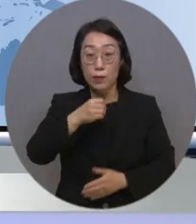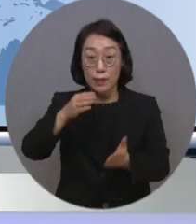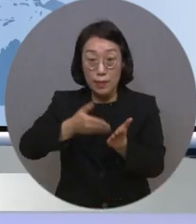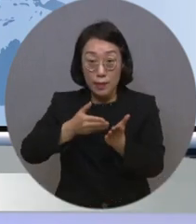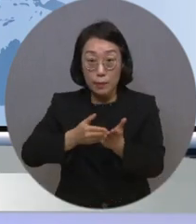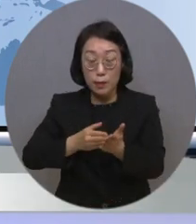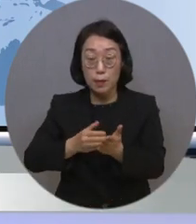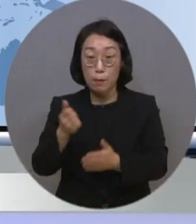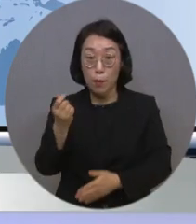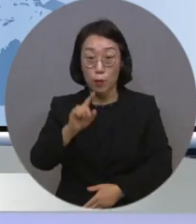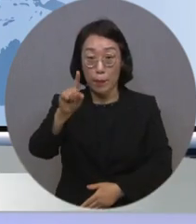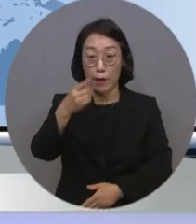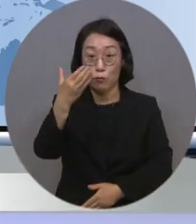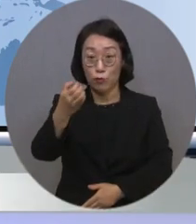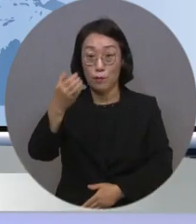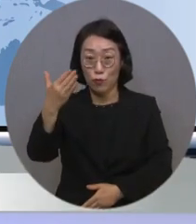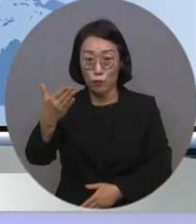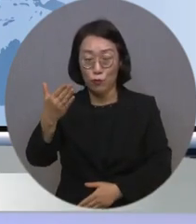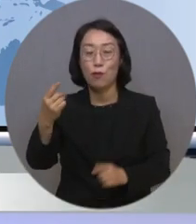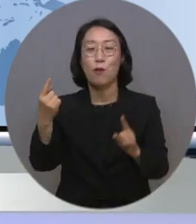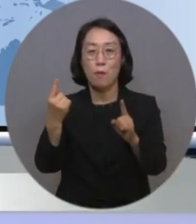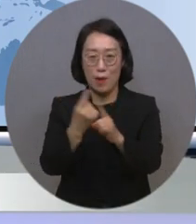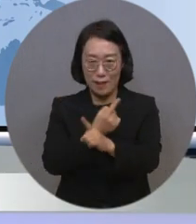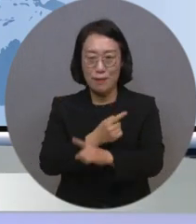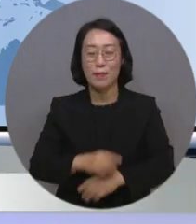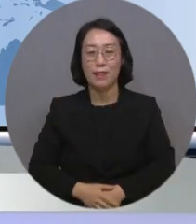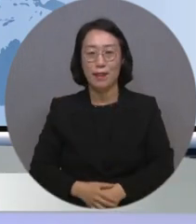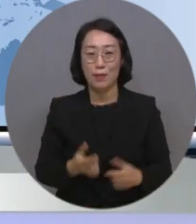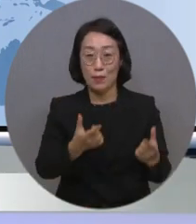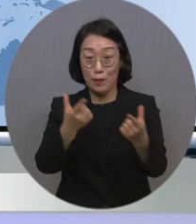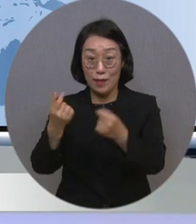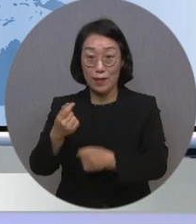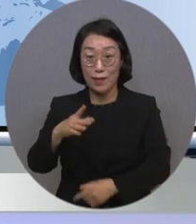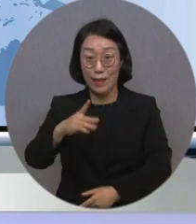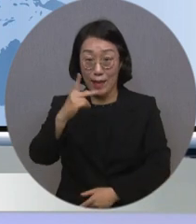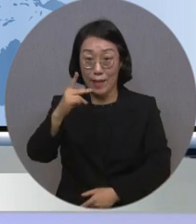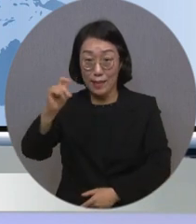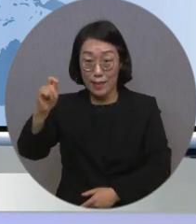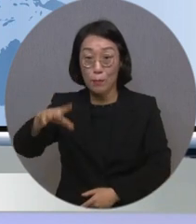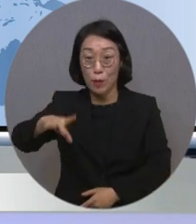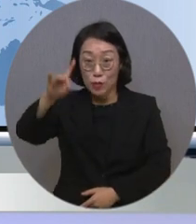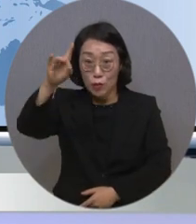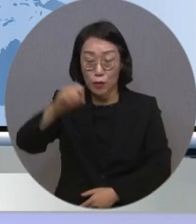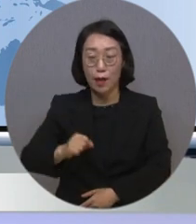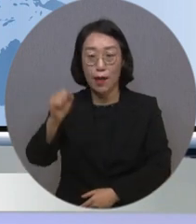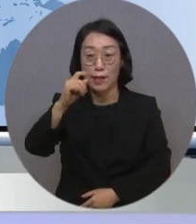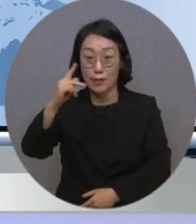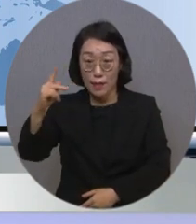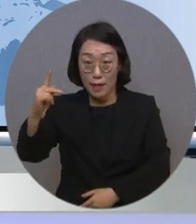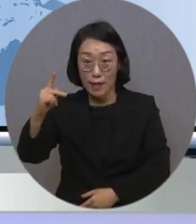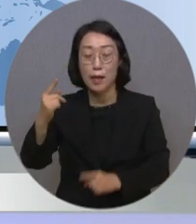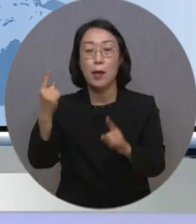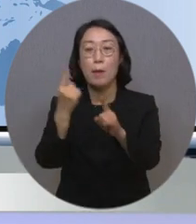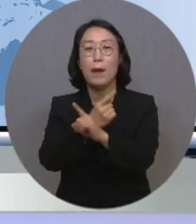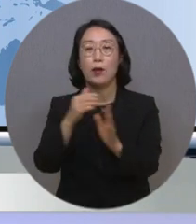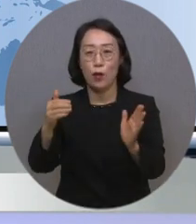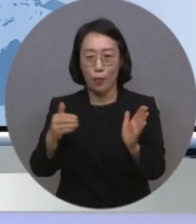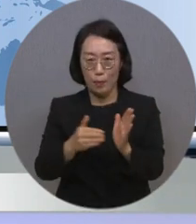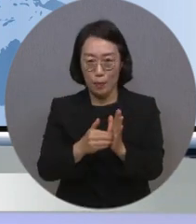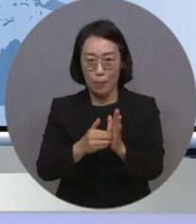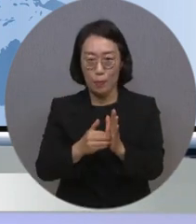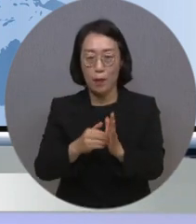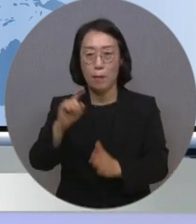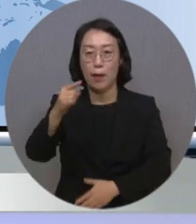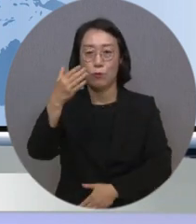복지tv 채널 번호가 199번으로 단일화됩니다 지난 8월 KT 올레 tv를 시작으로 skbtb도 199번으로